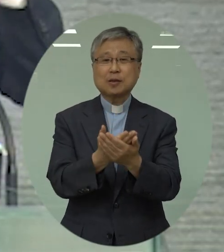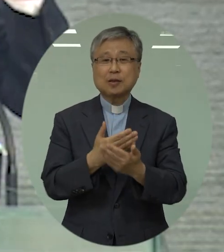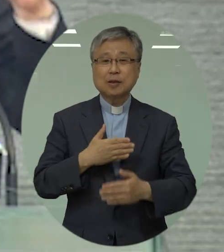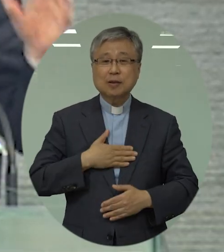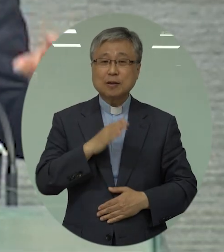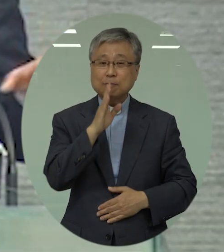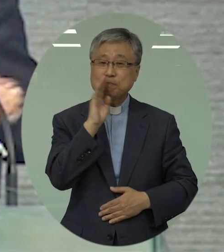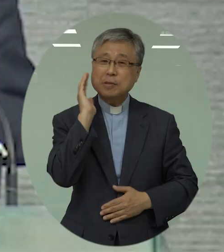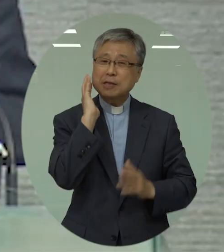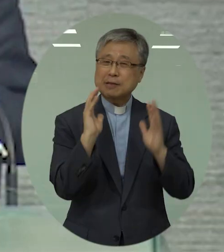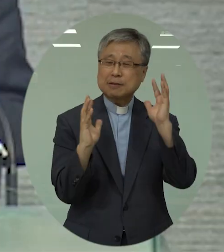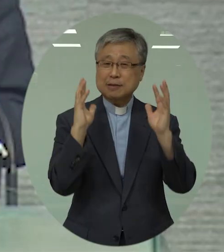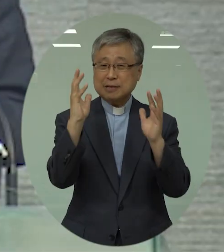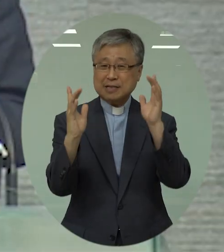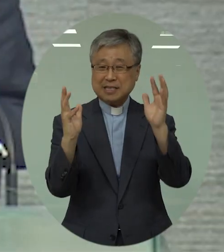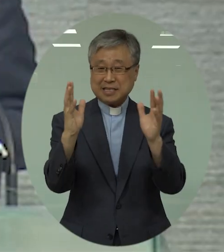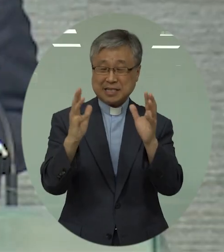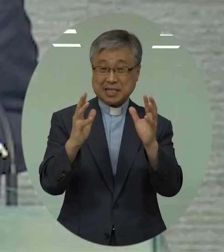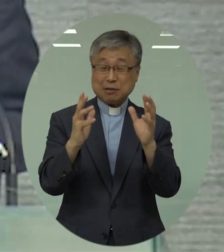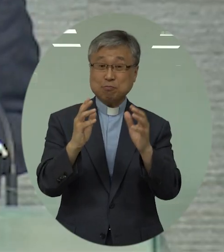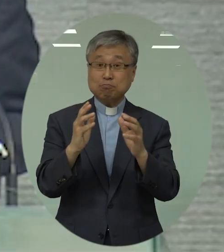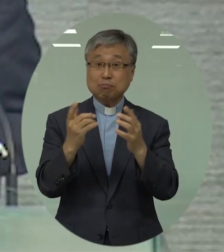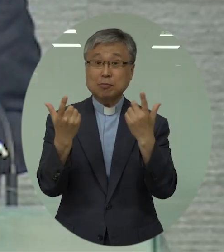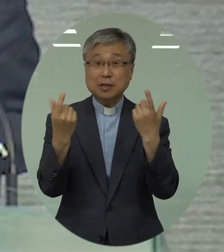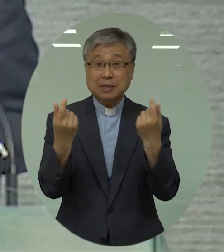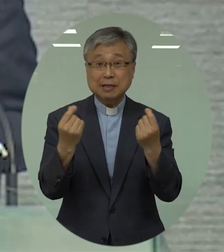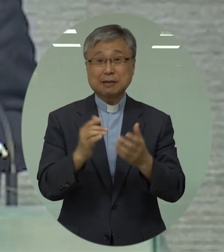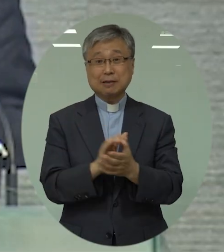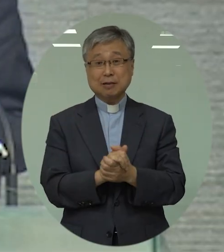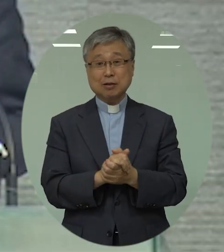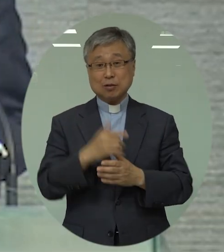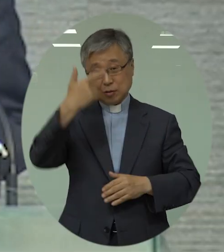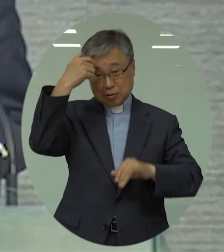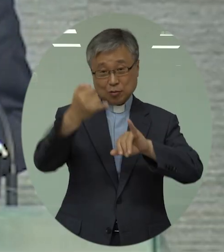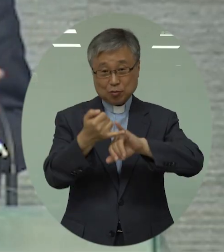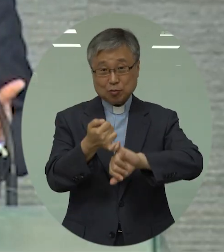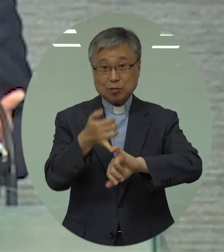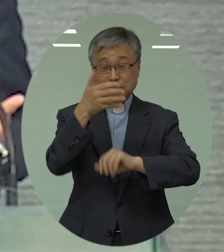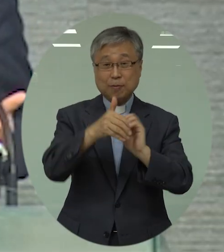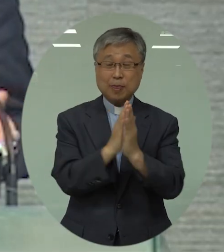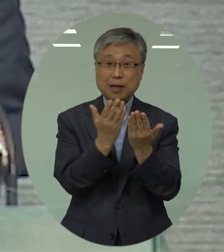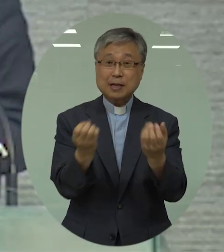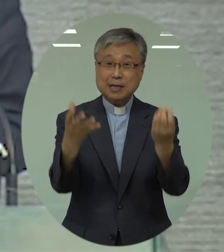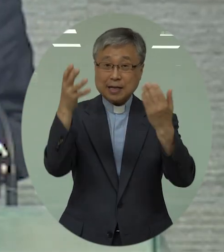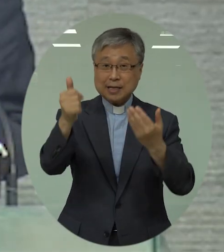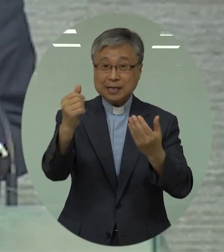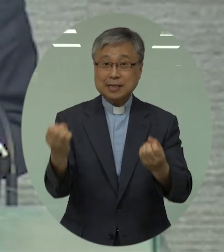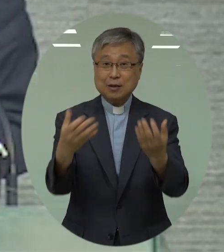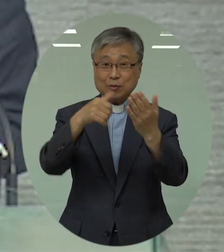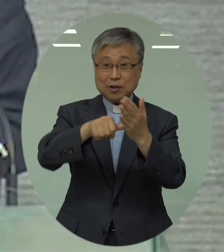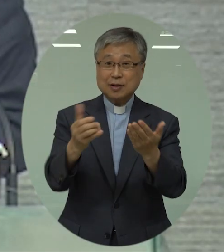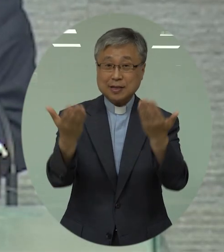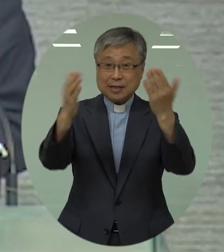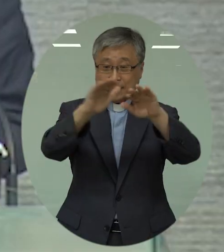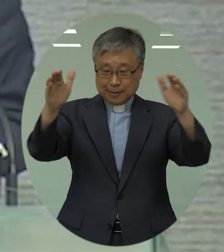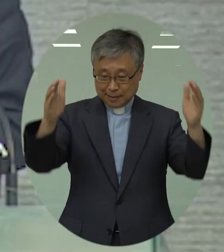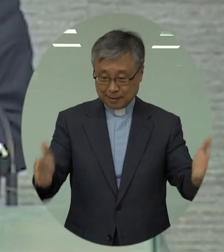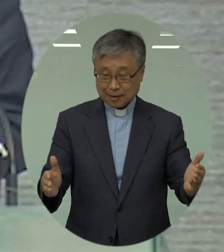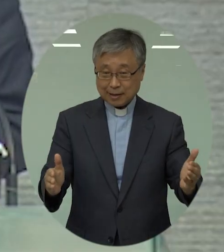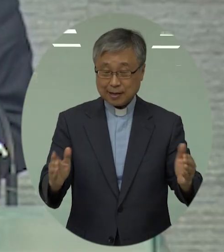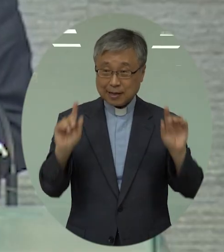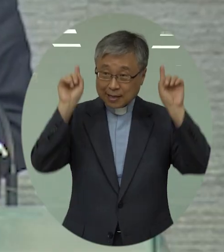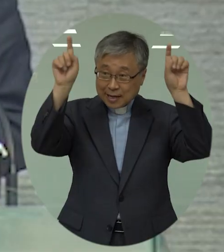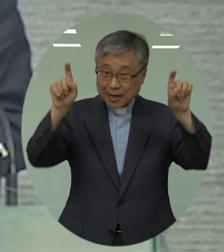우슬초는 이 식물 같은, 스펀지 같은 식물인데, 구약에서 제사장이 제물을 드릴 때 이 제단 위에다가 뭐